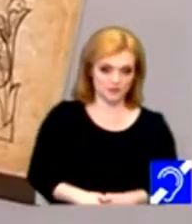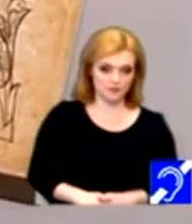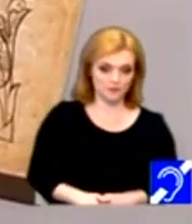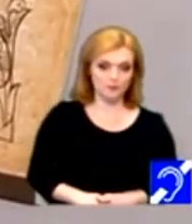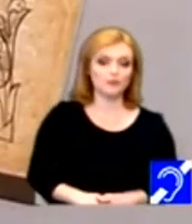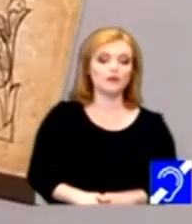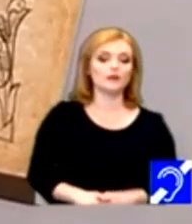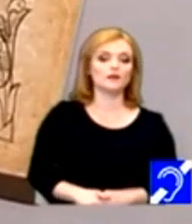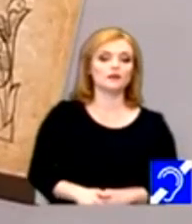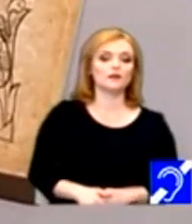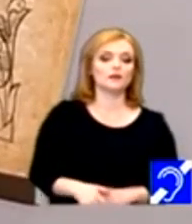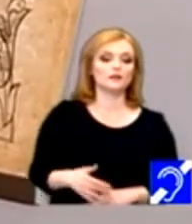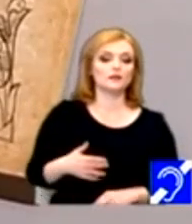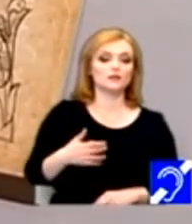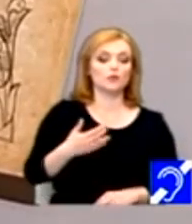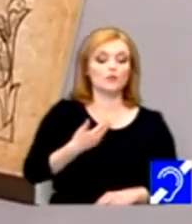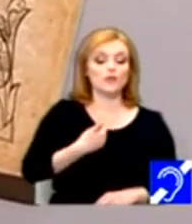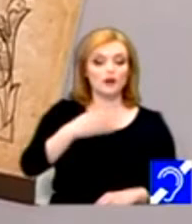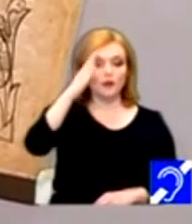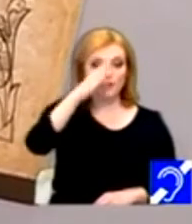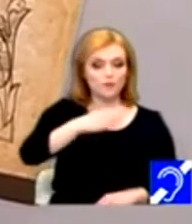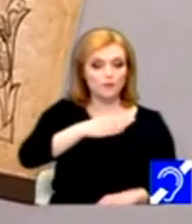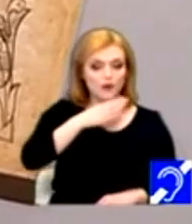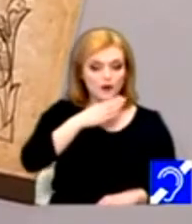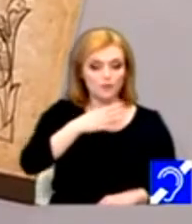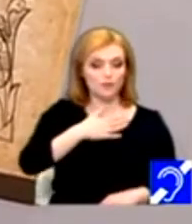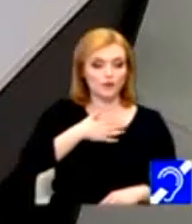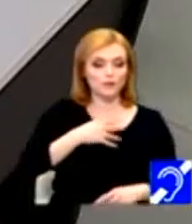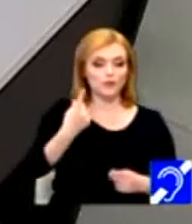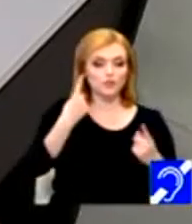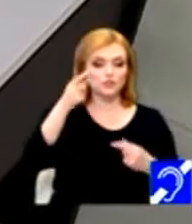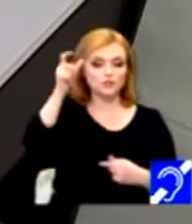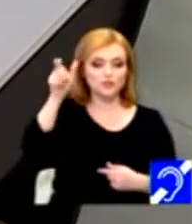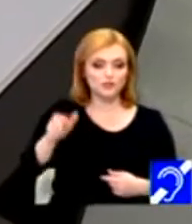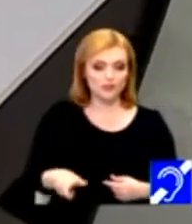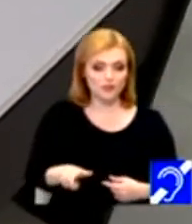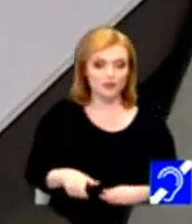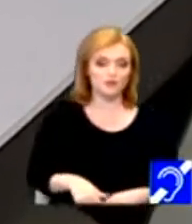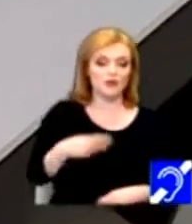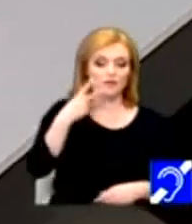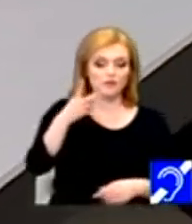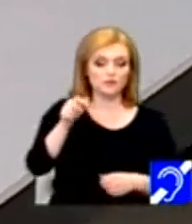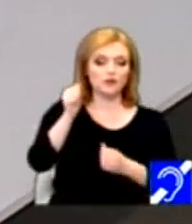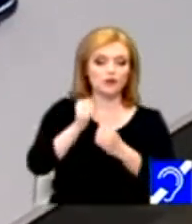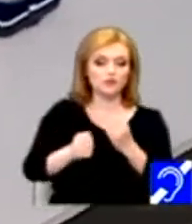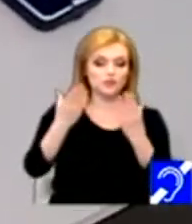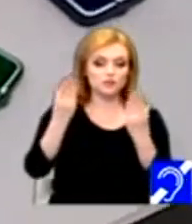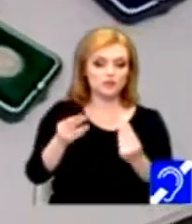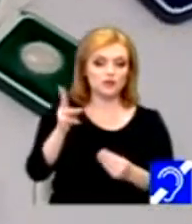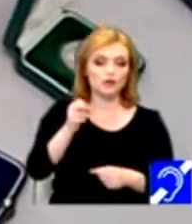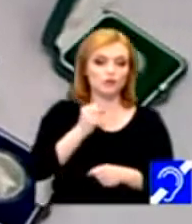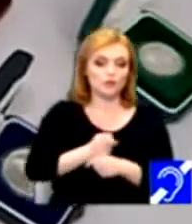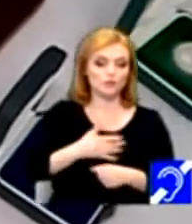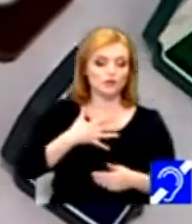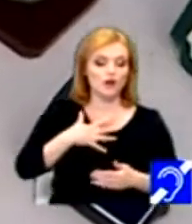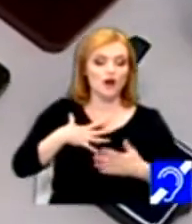minte, în fiecare zi, în proces de lucru, creând. La eveniment a fost prezent și primul guvernator al Băncii Naționale a Moldovei,